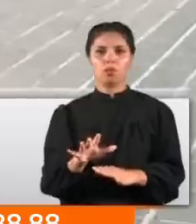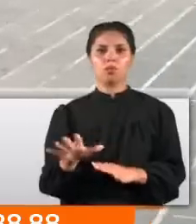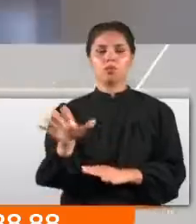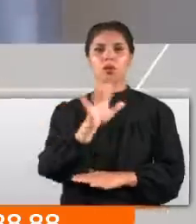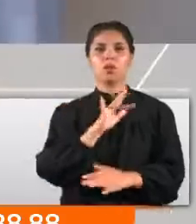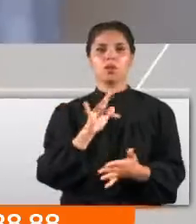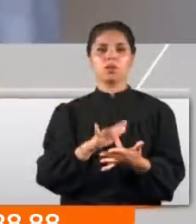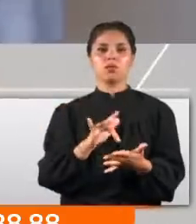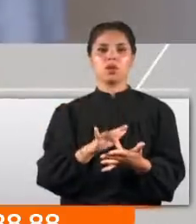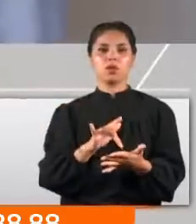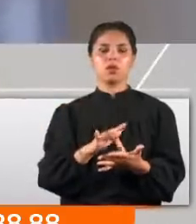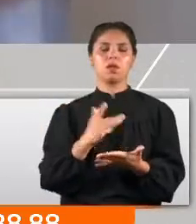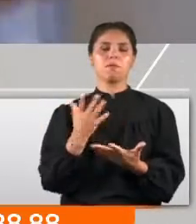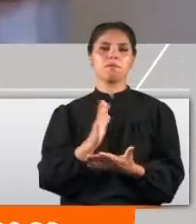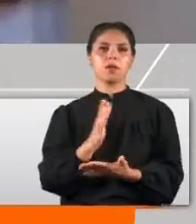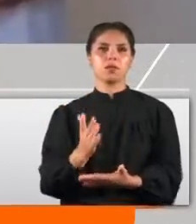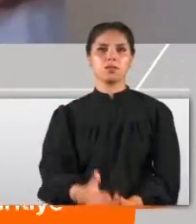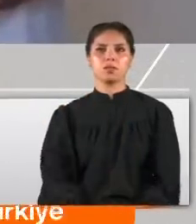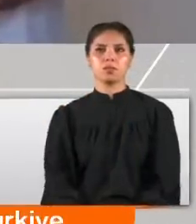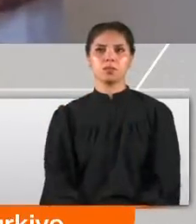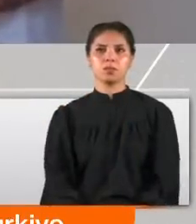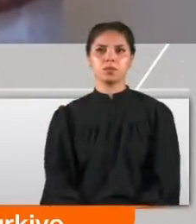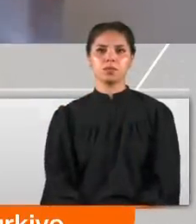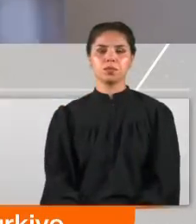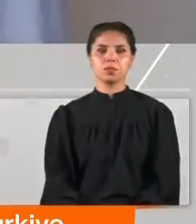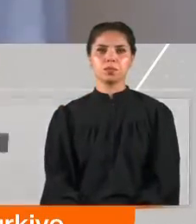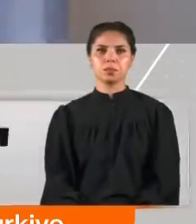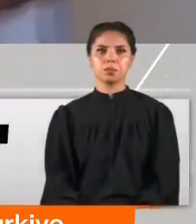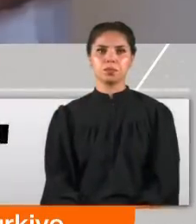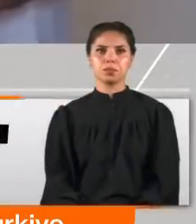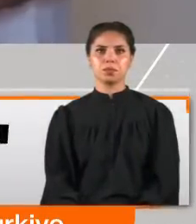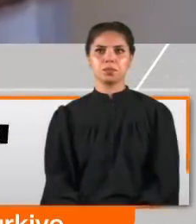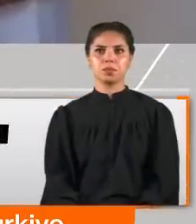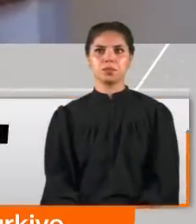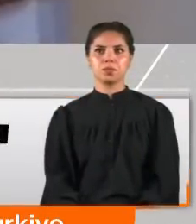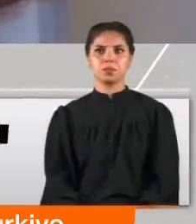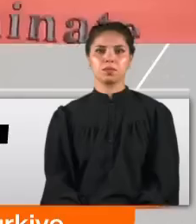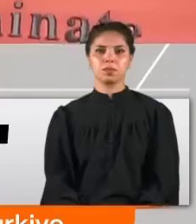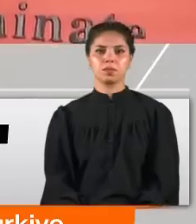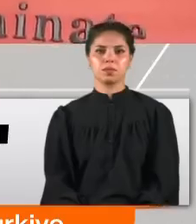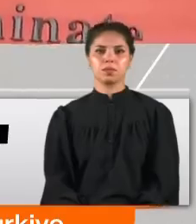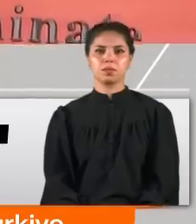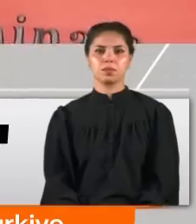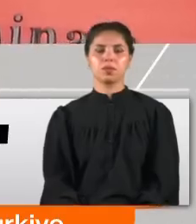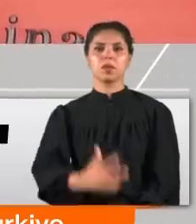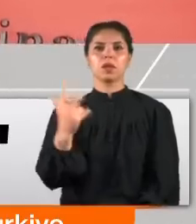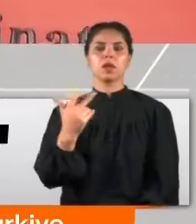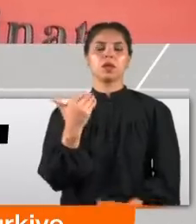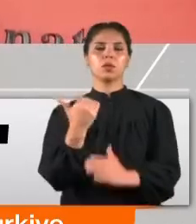işlem uygulanıyor. Saatte 25 kilometrenin üstüne yapılan bir sürüş skuter için tehlikeli bir sürüştür. Hız